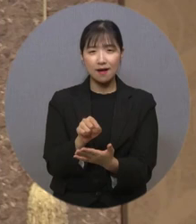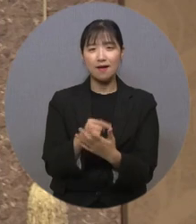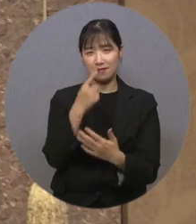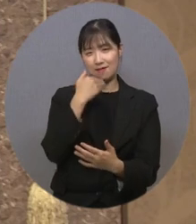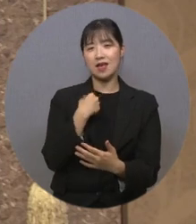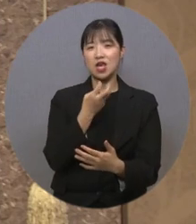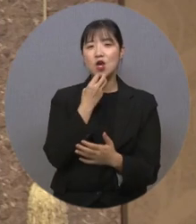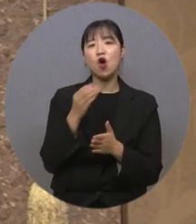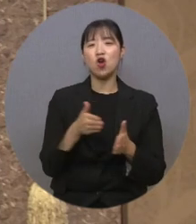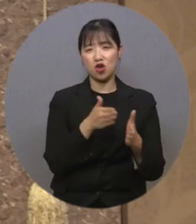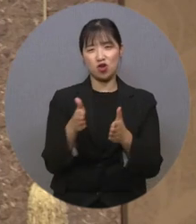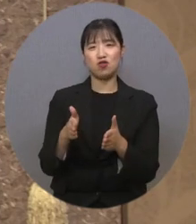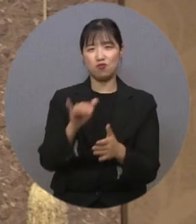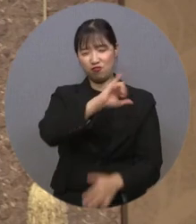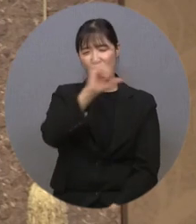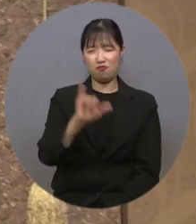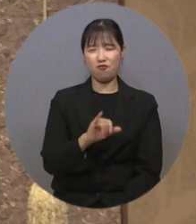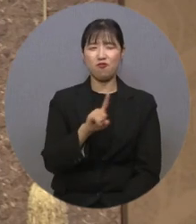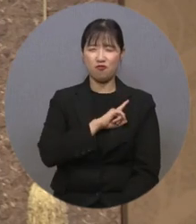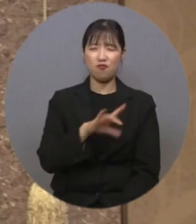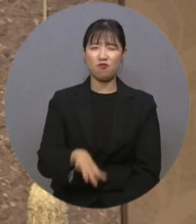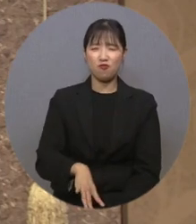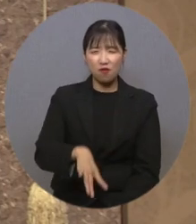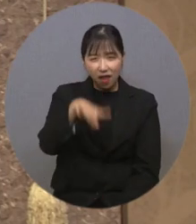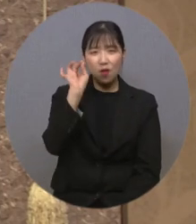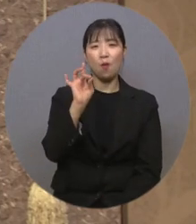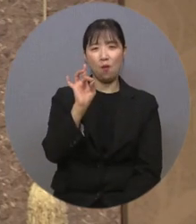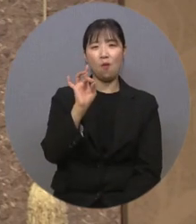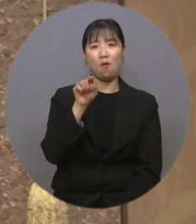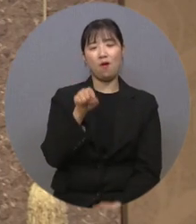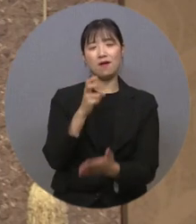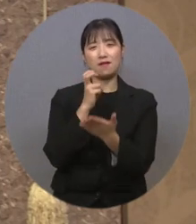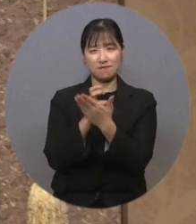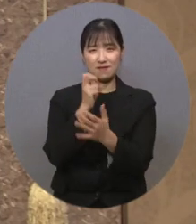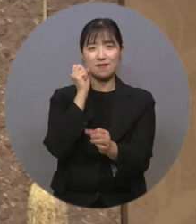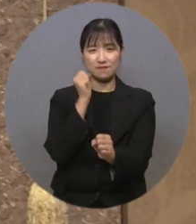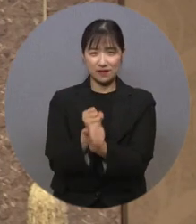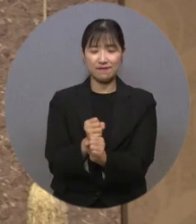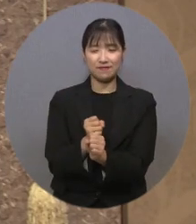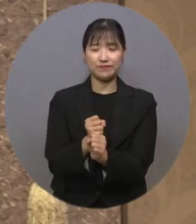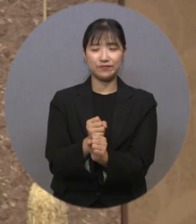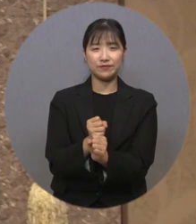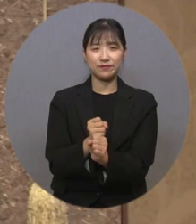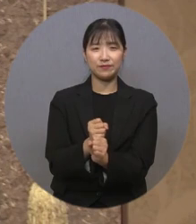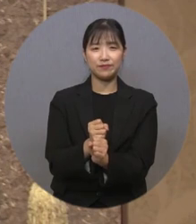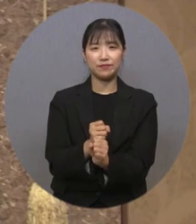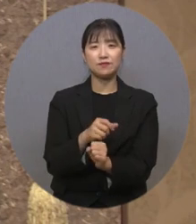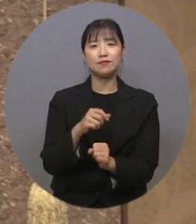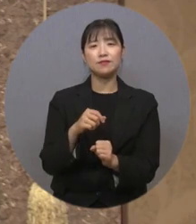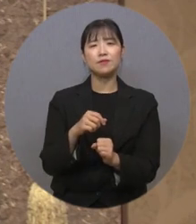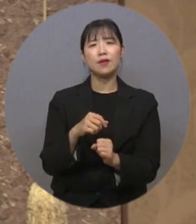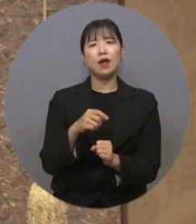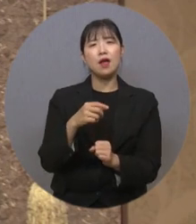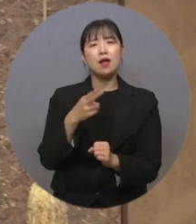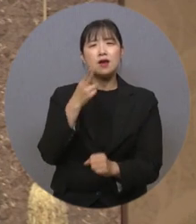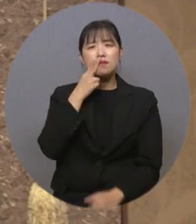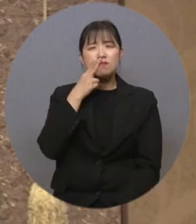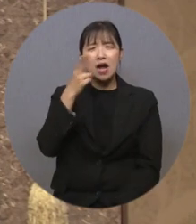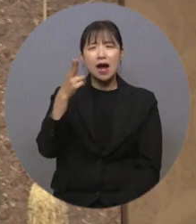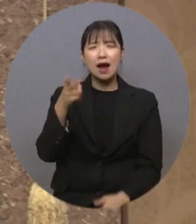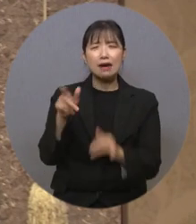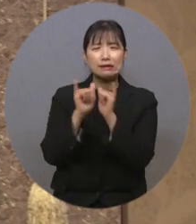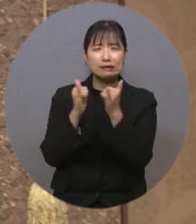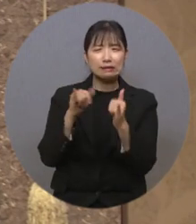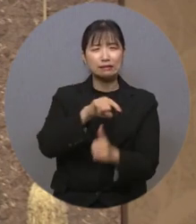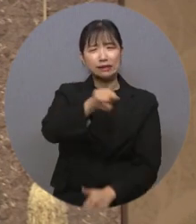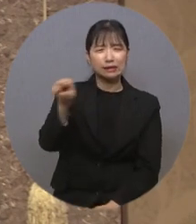저희 경기도에서 제가 전국 광역 최초로 이런 조례를 만들어서 물론 이제 흡연 인구에게는